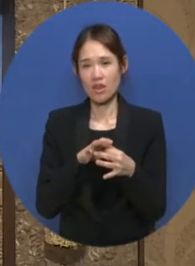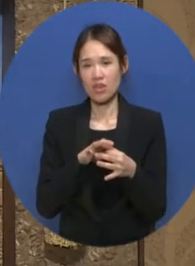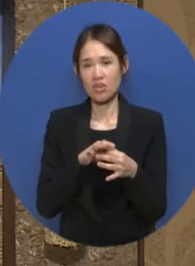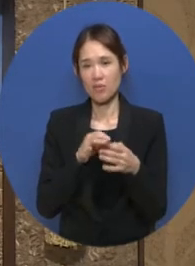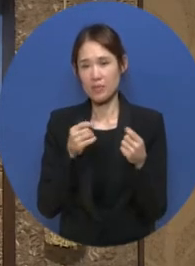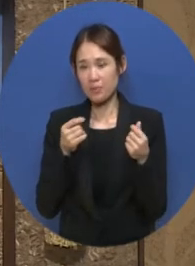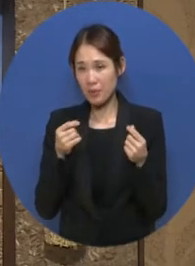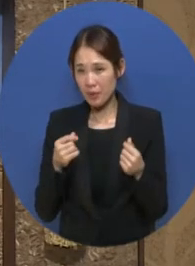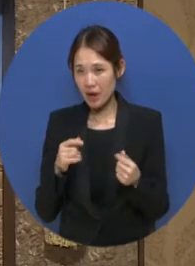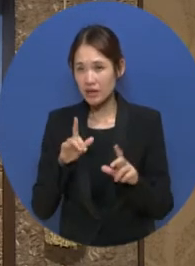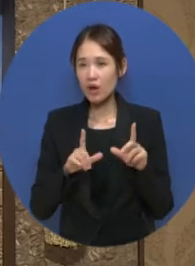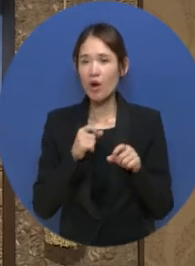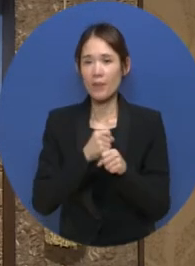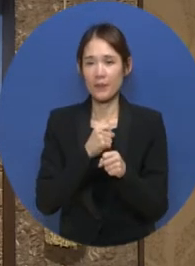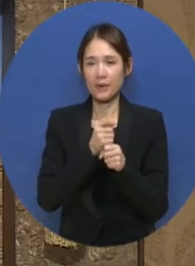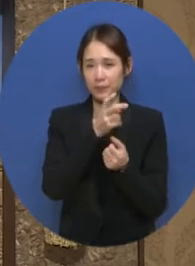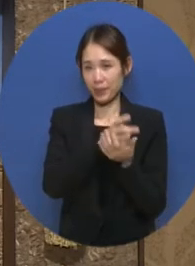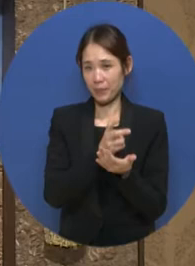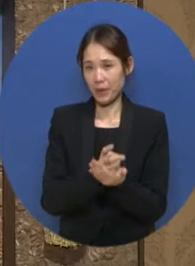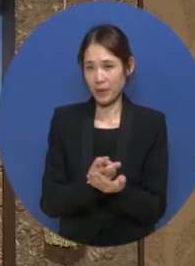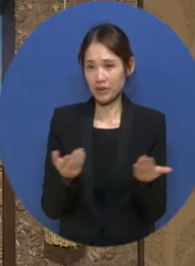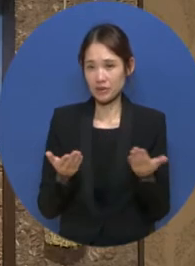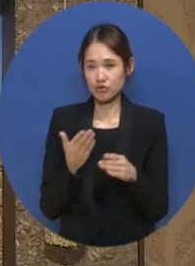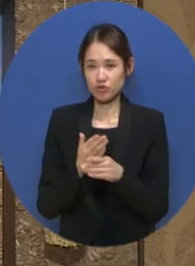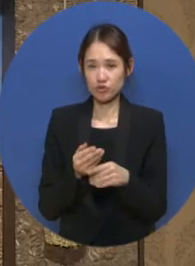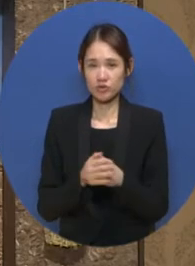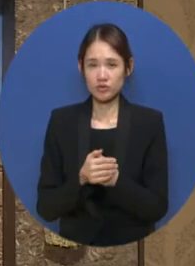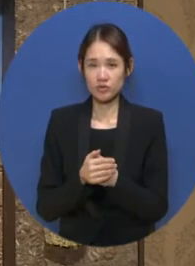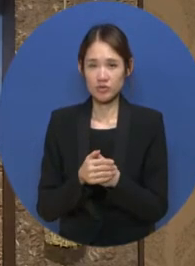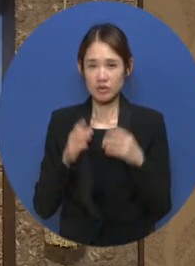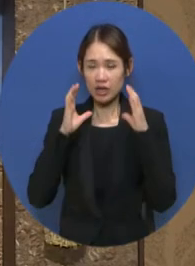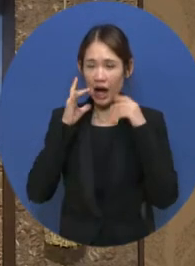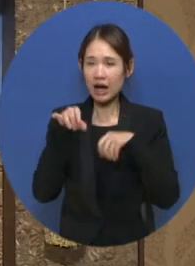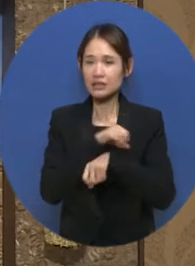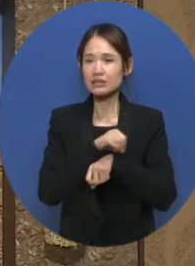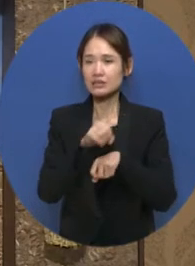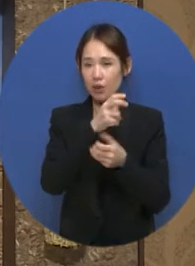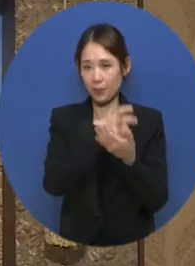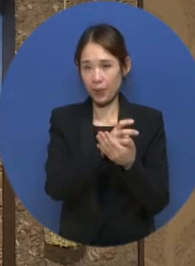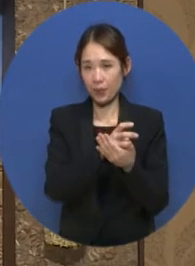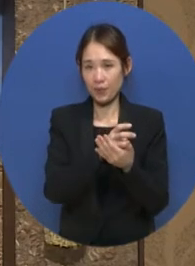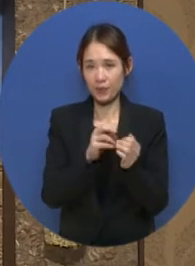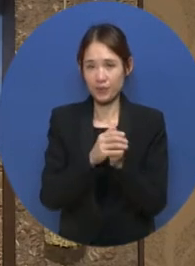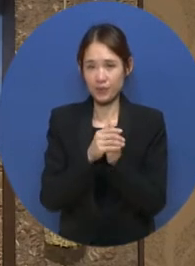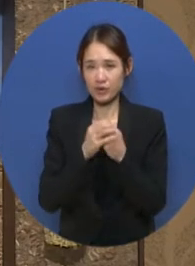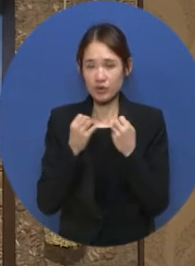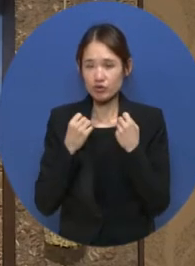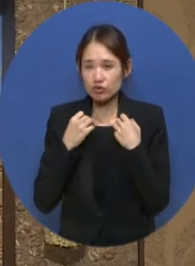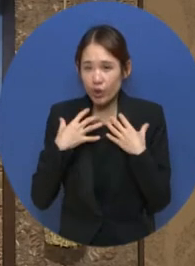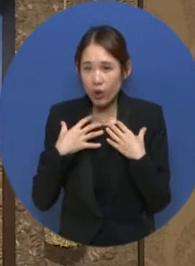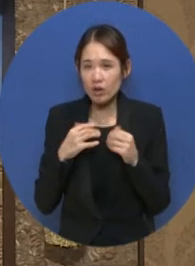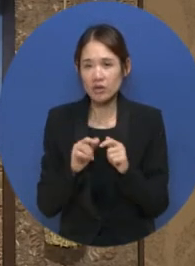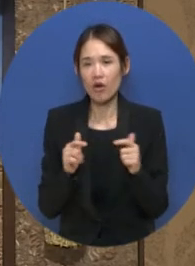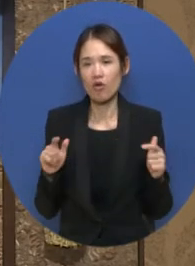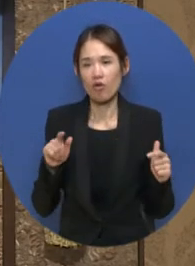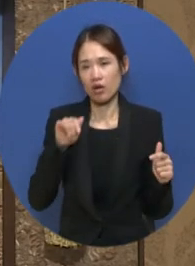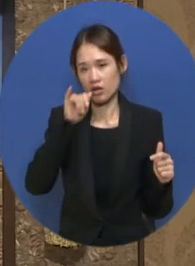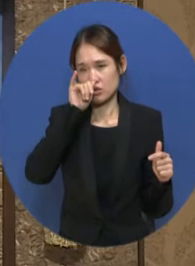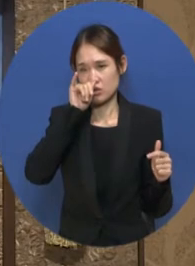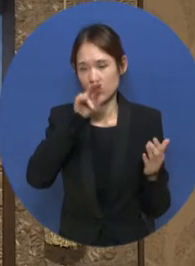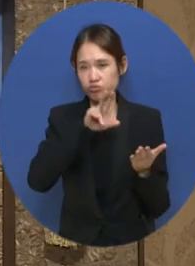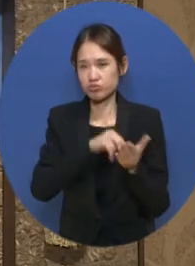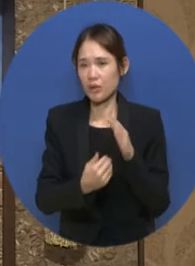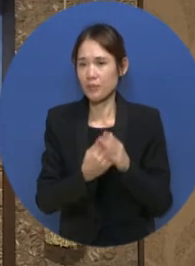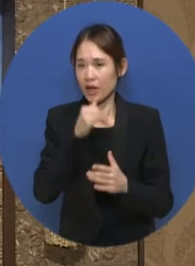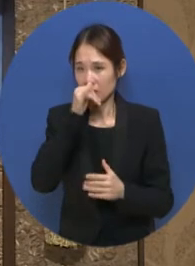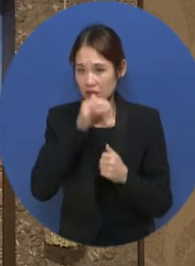법률 작업을 하고 있지만 현재 아 동봉 찍으 아주 특례 법과 이런 중첩되는 여러 가지 문제들 때문에 이